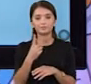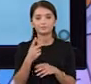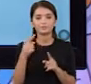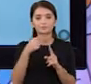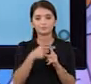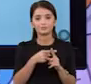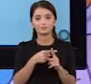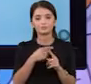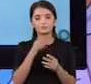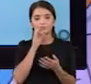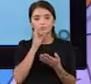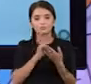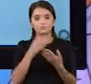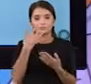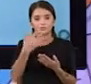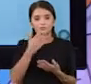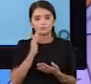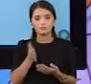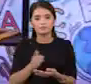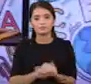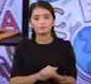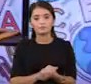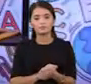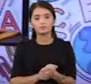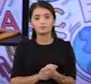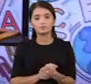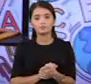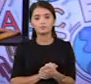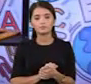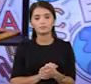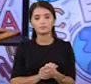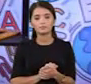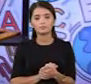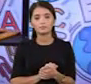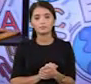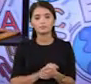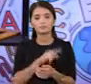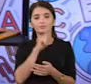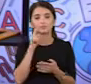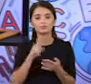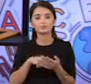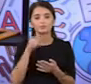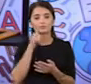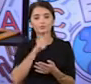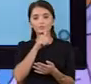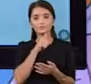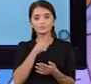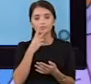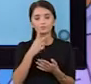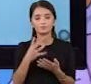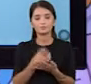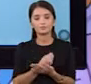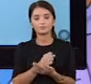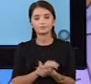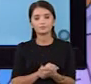sonni qo'yganimizda natija 5 ga teng bo'ladi. Endi esa mana bu yerdagi noma'lum yashiringan sonni